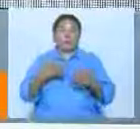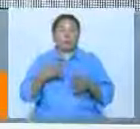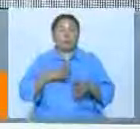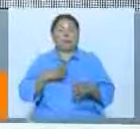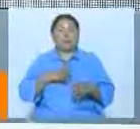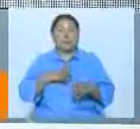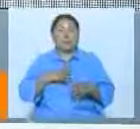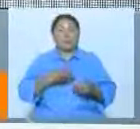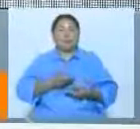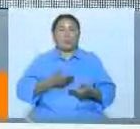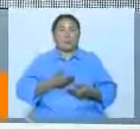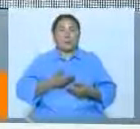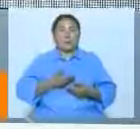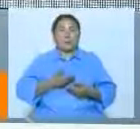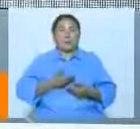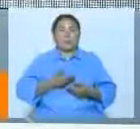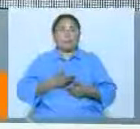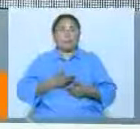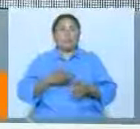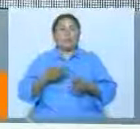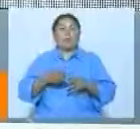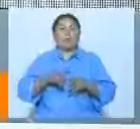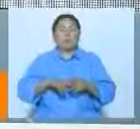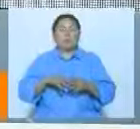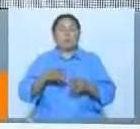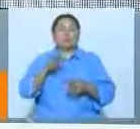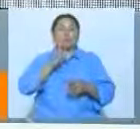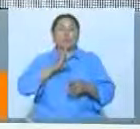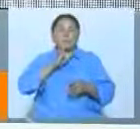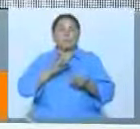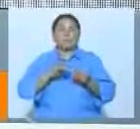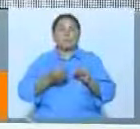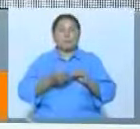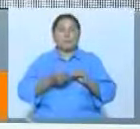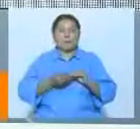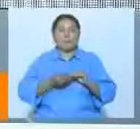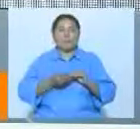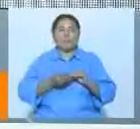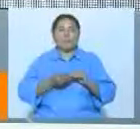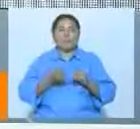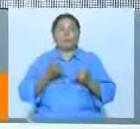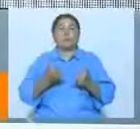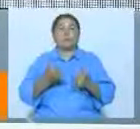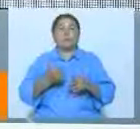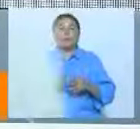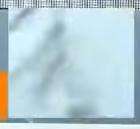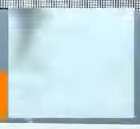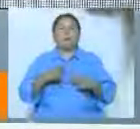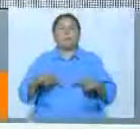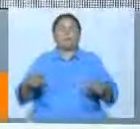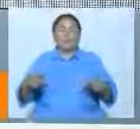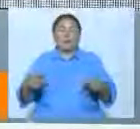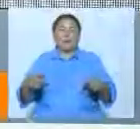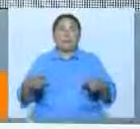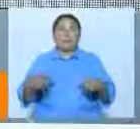болғандықтан тұрғындарға бірінші кезекте осы сумен қамтамасыз ету мәселесі алға қойылып жатыр. Қазірде басқа осы